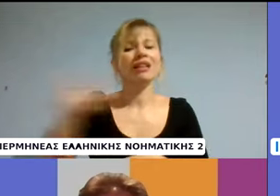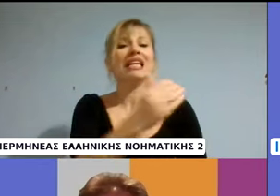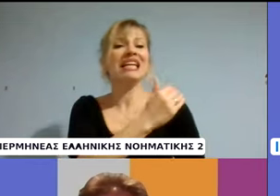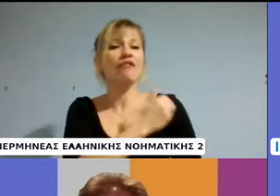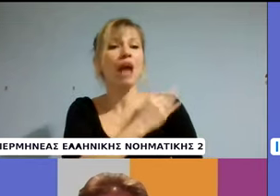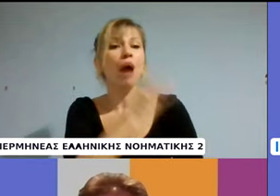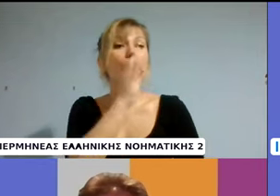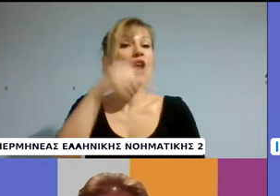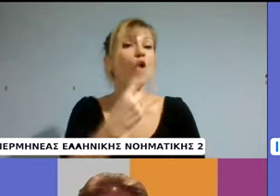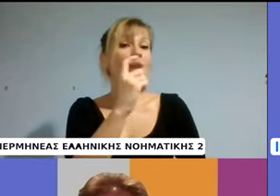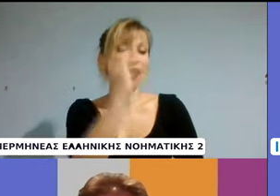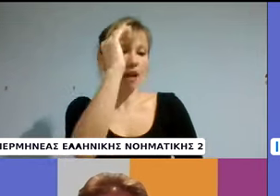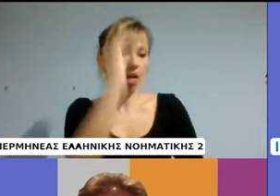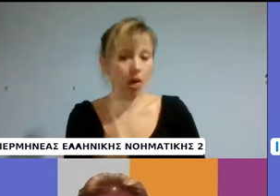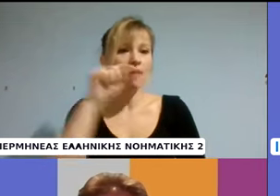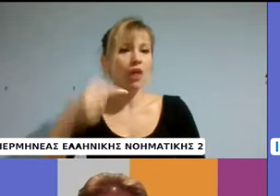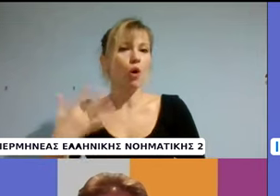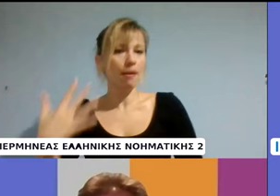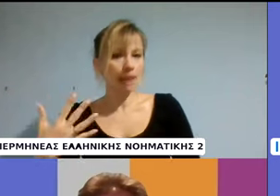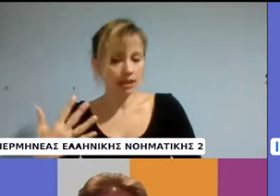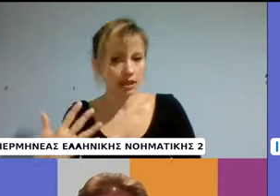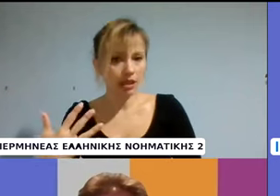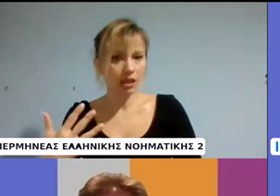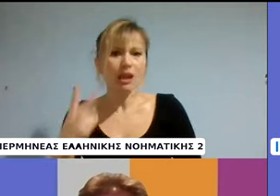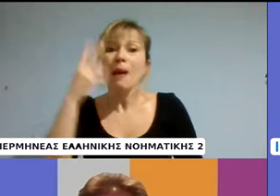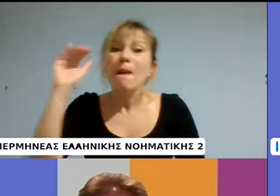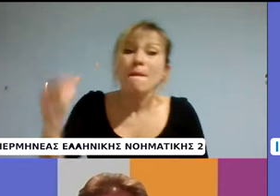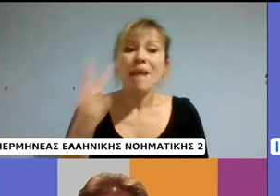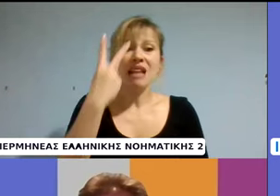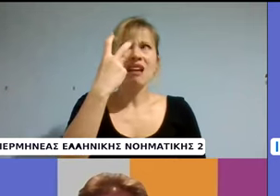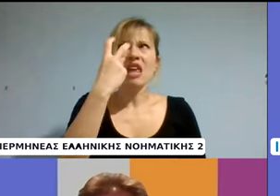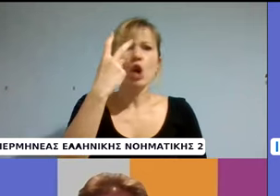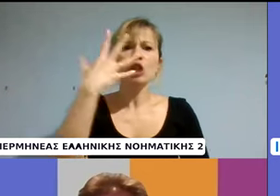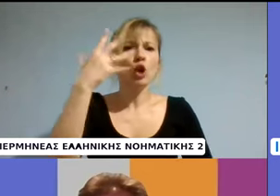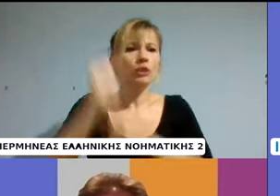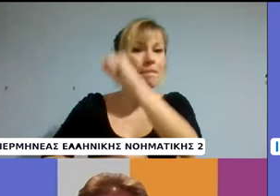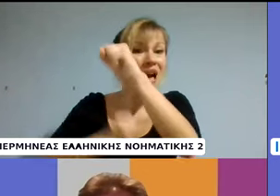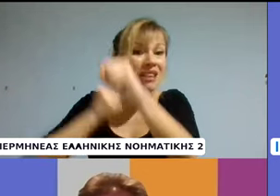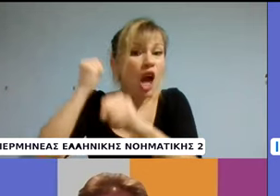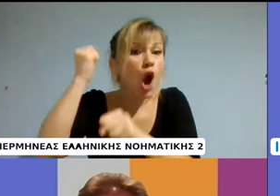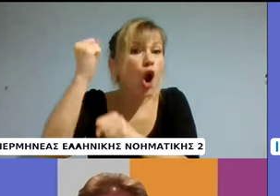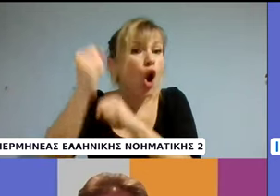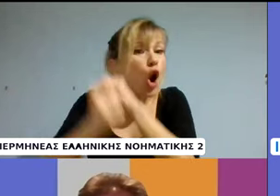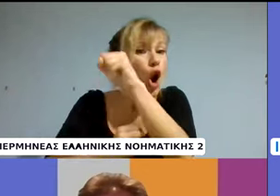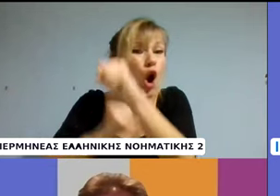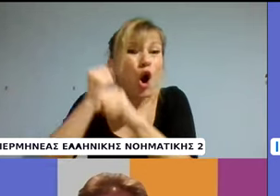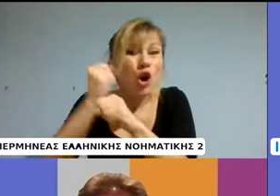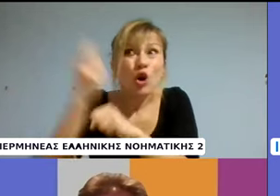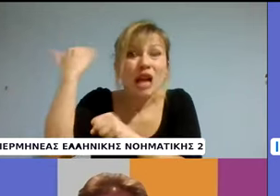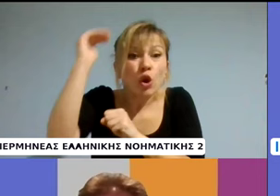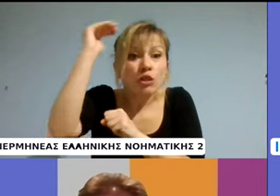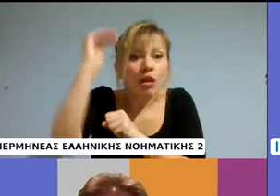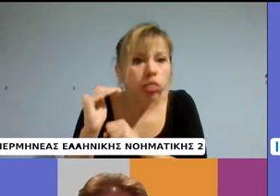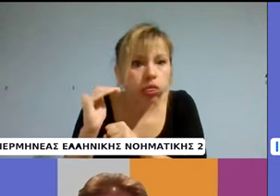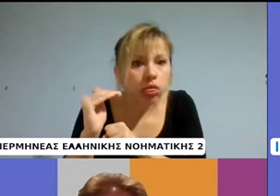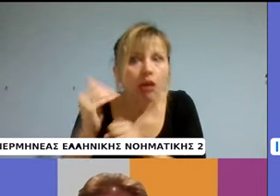5. Έχουν περάσει 20-25 χρόνια από τότε. Δεν έχουμε καταφέρει να αλλάξουμε τις τιμές που δίνουν τα γραφεία